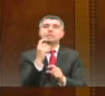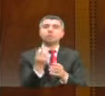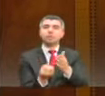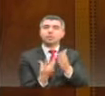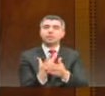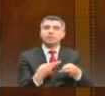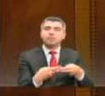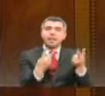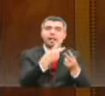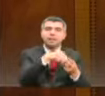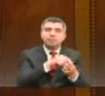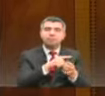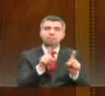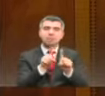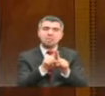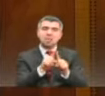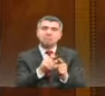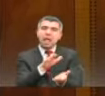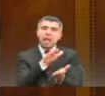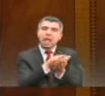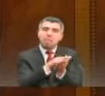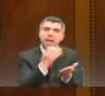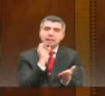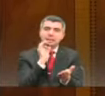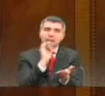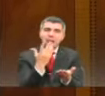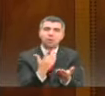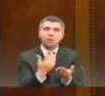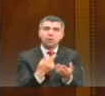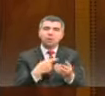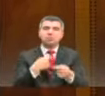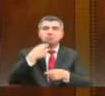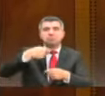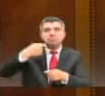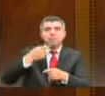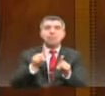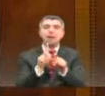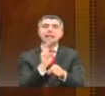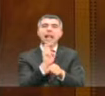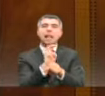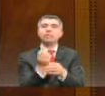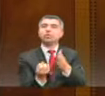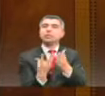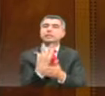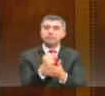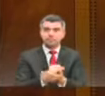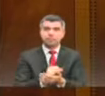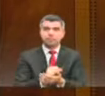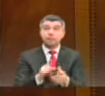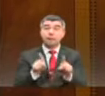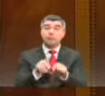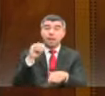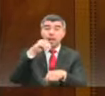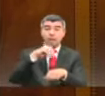بهدف تعبئة المزيد من المدخرات ووضع آليات تمويل جديدة، تدعيم الرؤية الجهوية للقطب